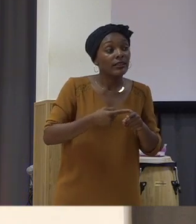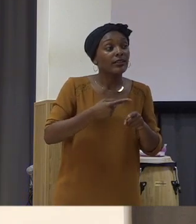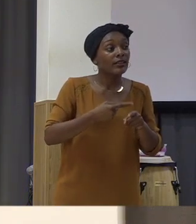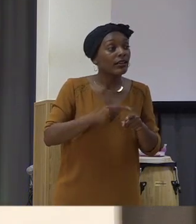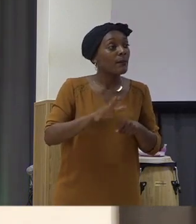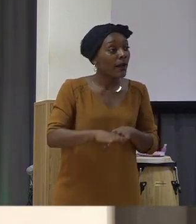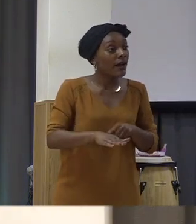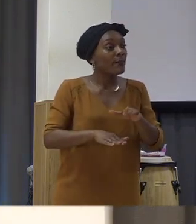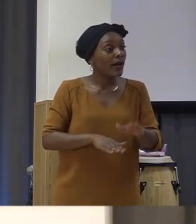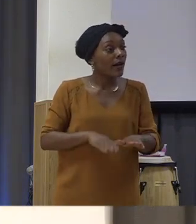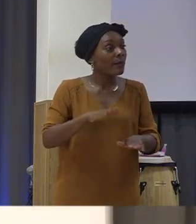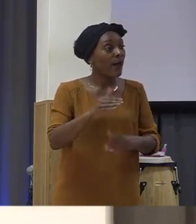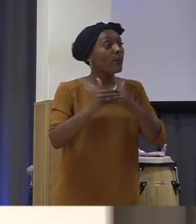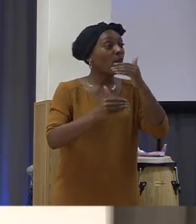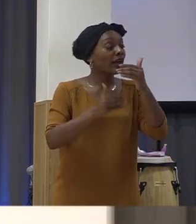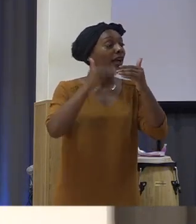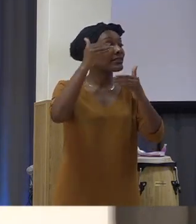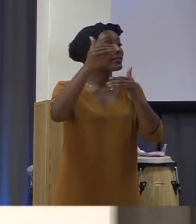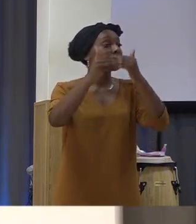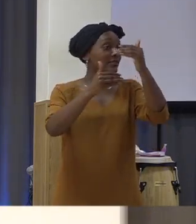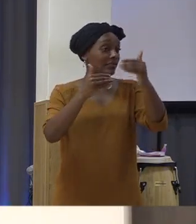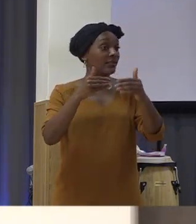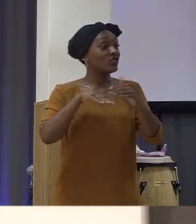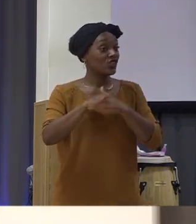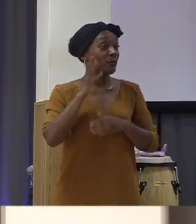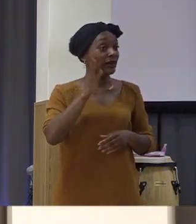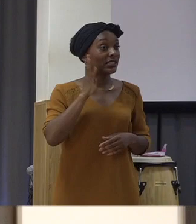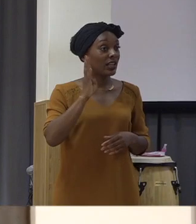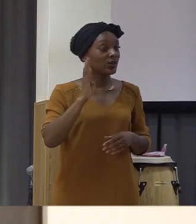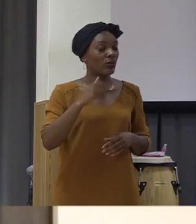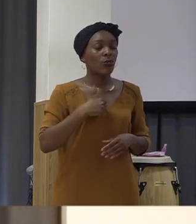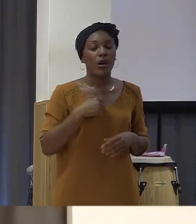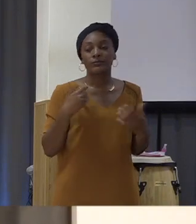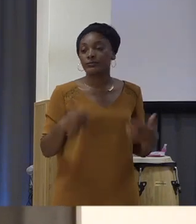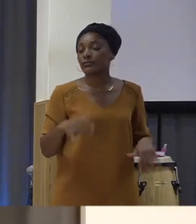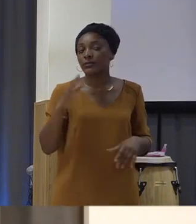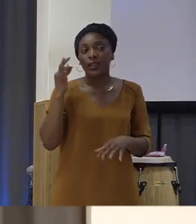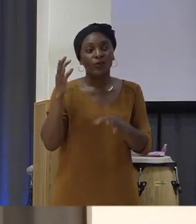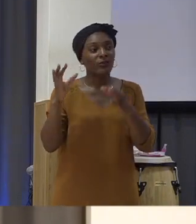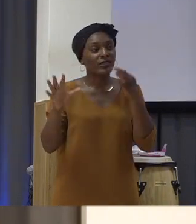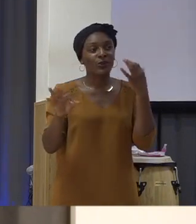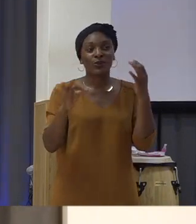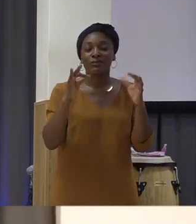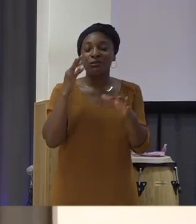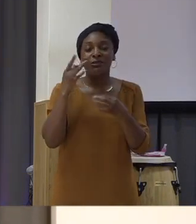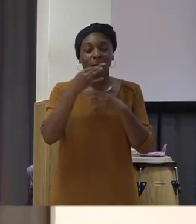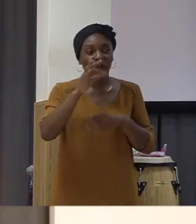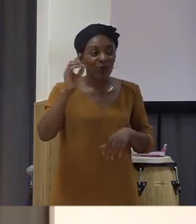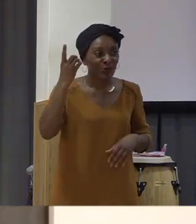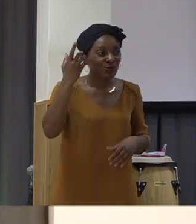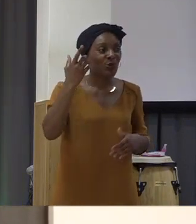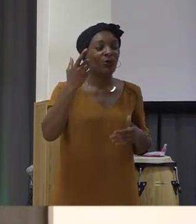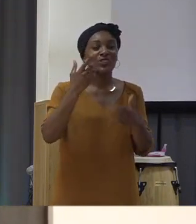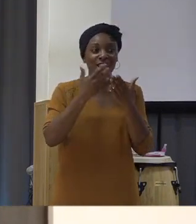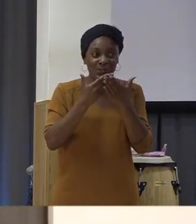grandir, il nous fait progresser. Et dans la prédication, j'ai appris plein de choses. J'ai appris la parole de Dieu, j'ai étudié